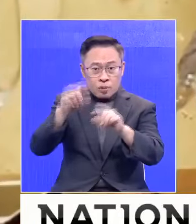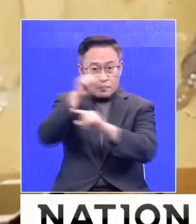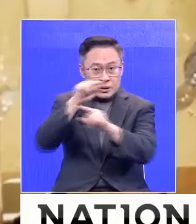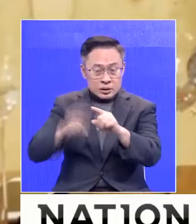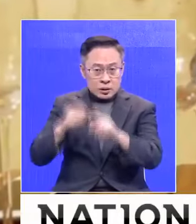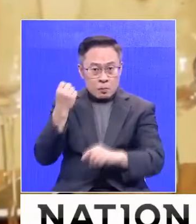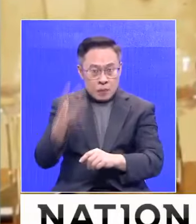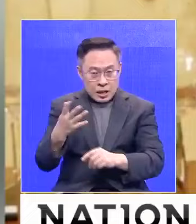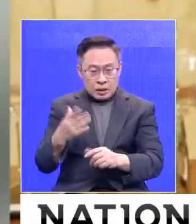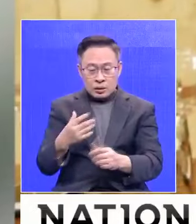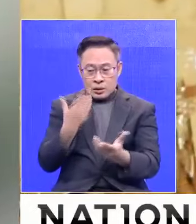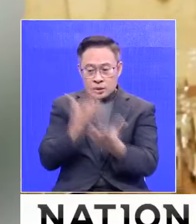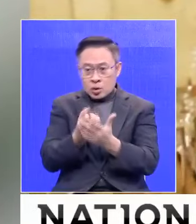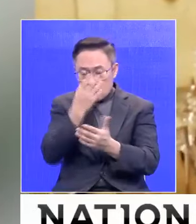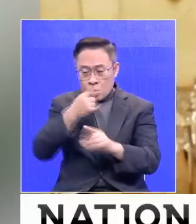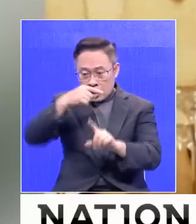ายวันรายเดือน